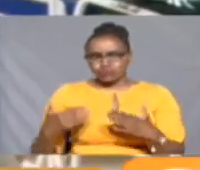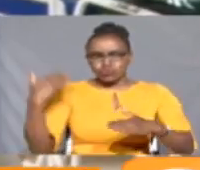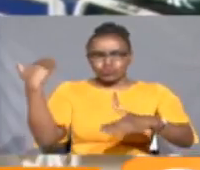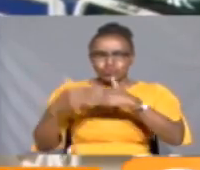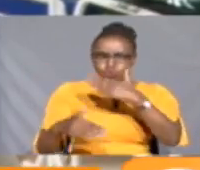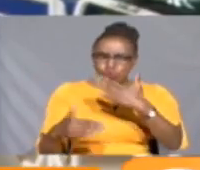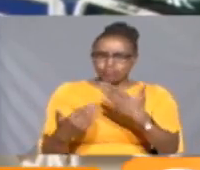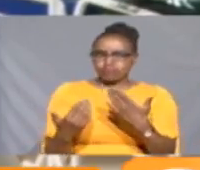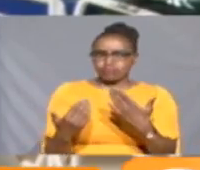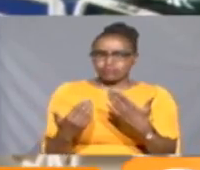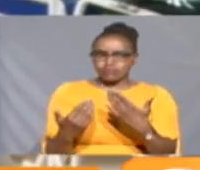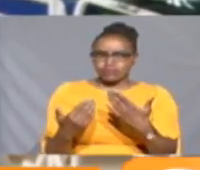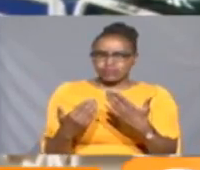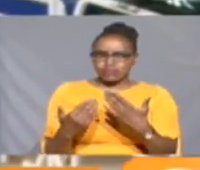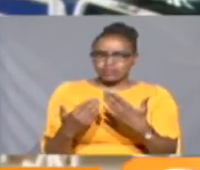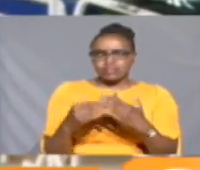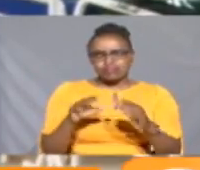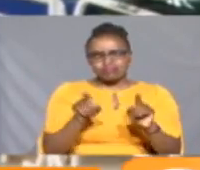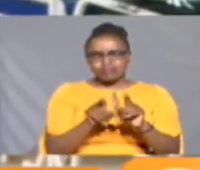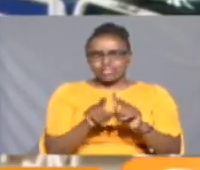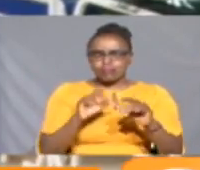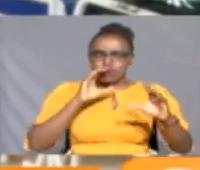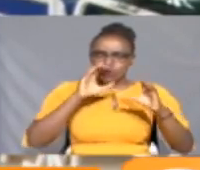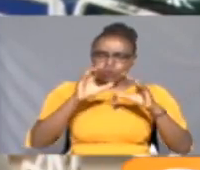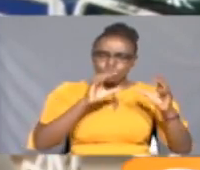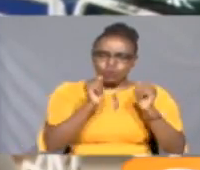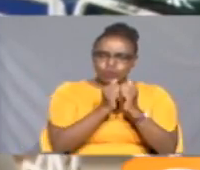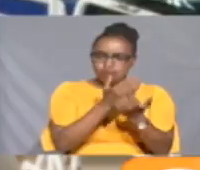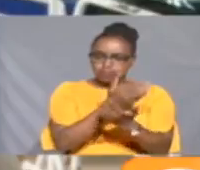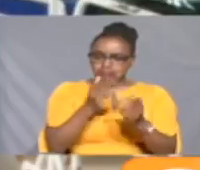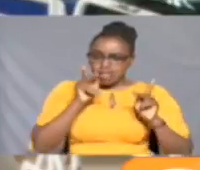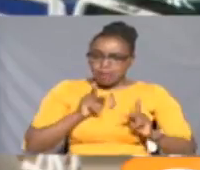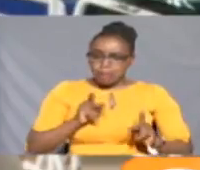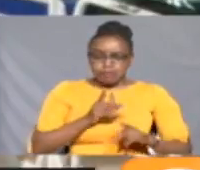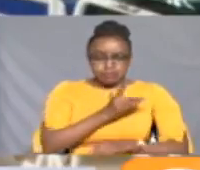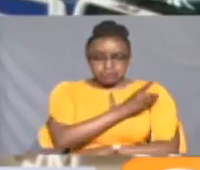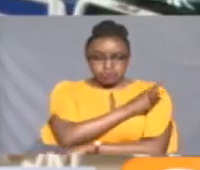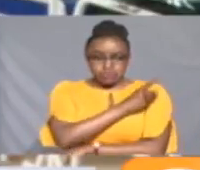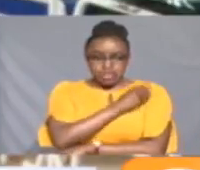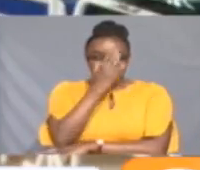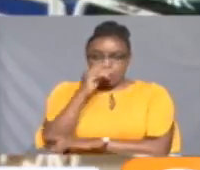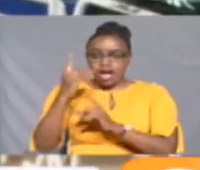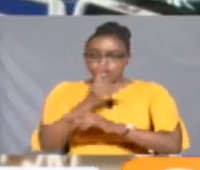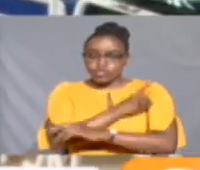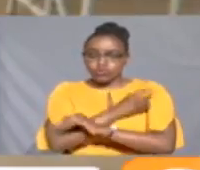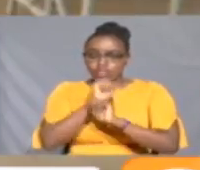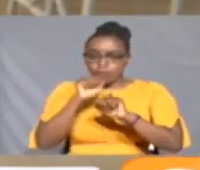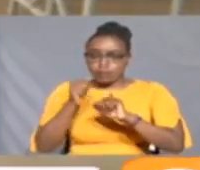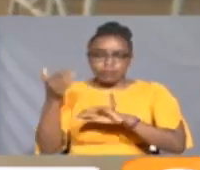to stop and have a conversation with these people so that doctors can come back to work.